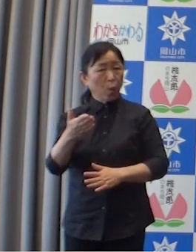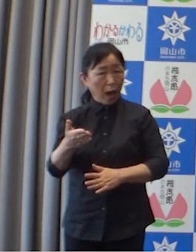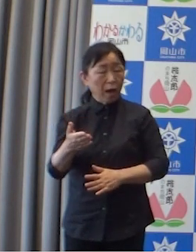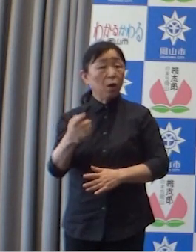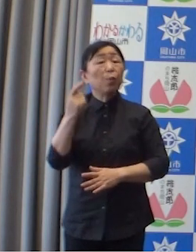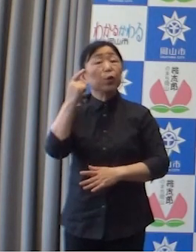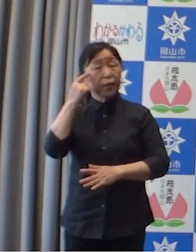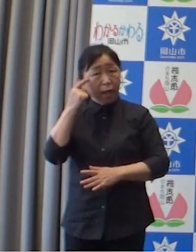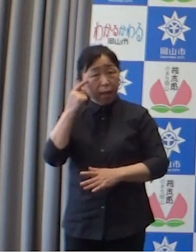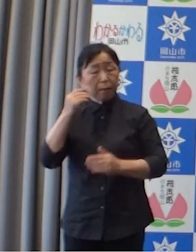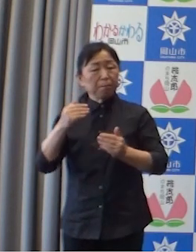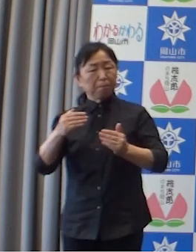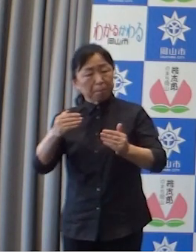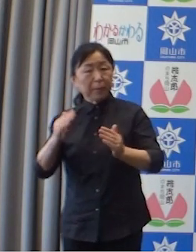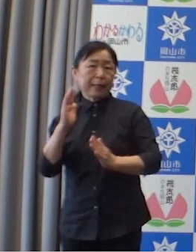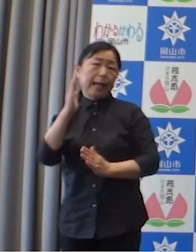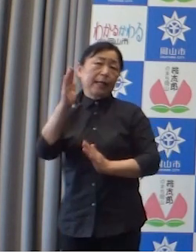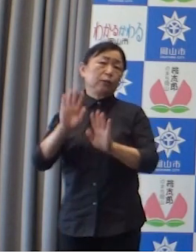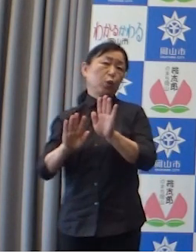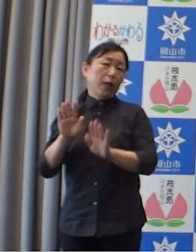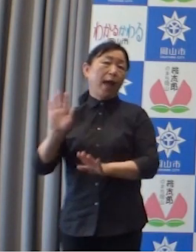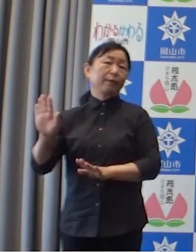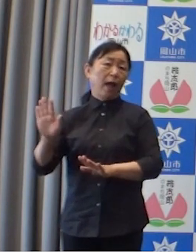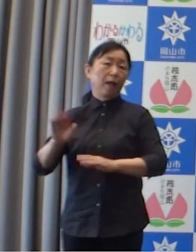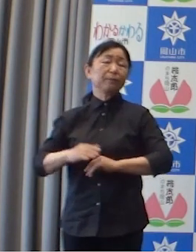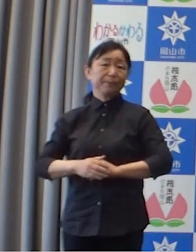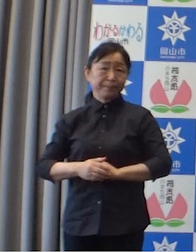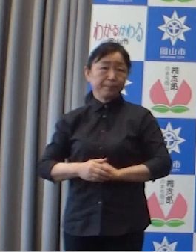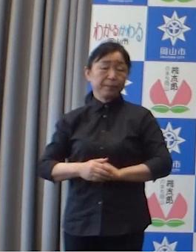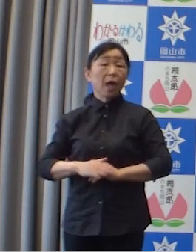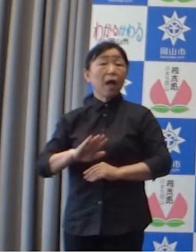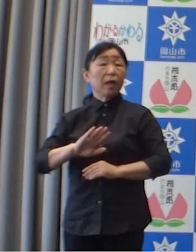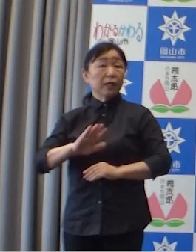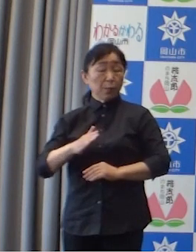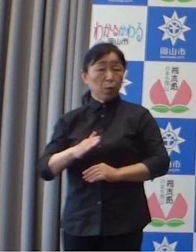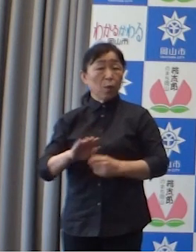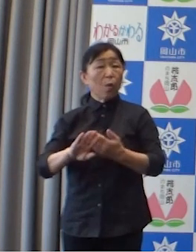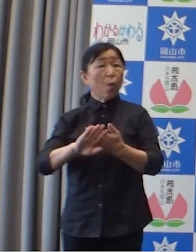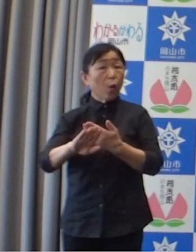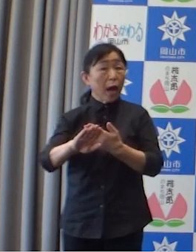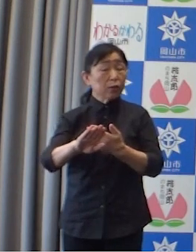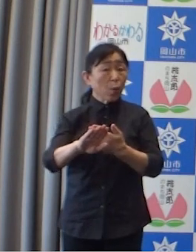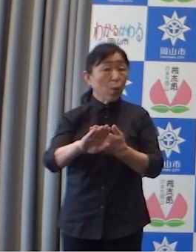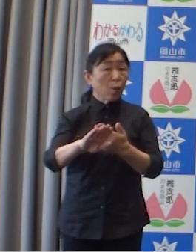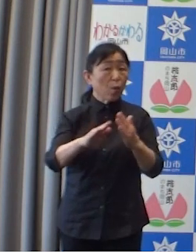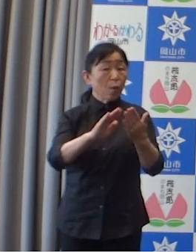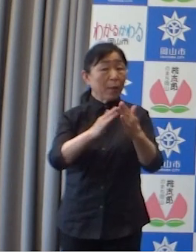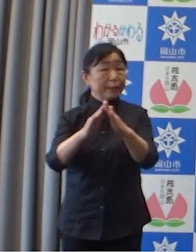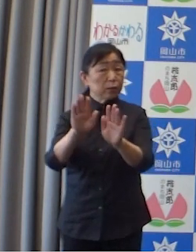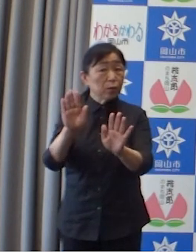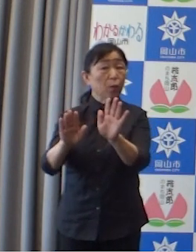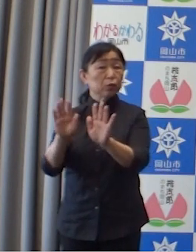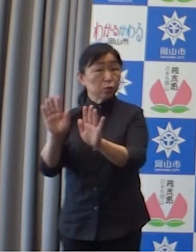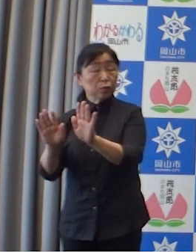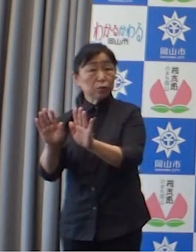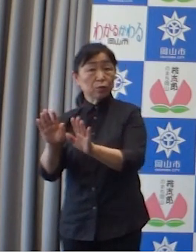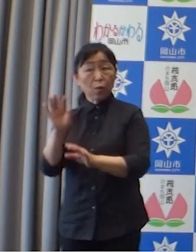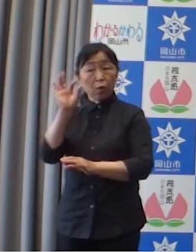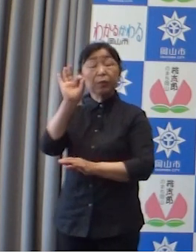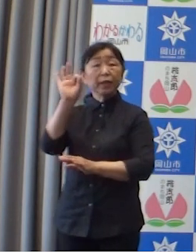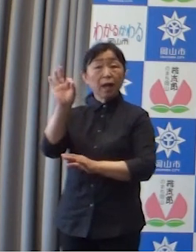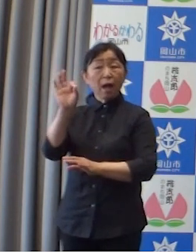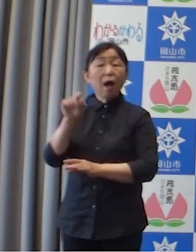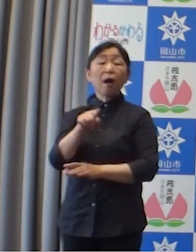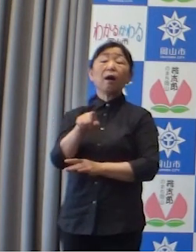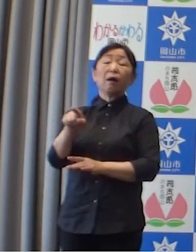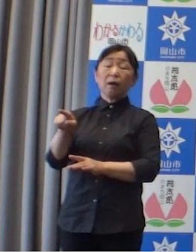が、実は、まあ、いくつかの都市で動いてみたと、この実績から言って